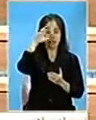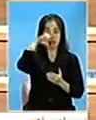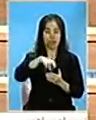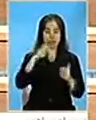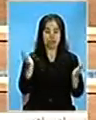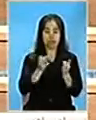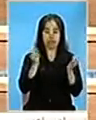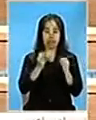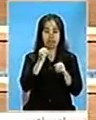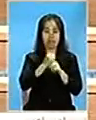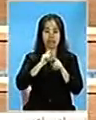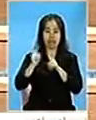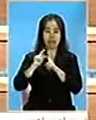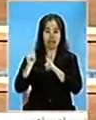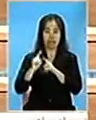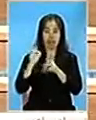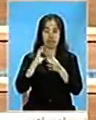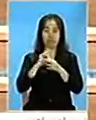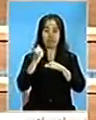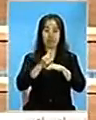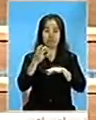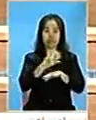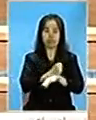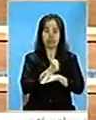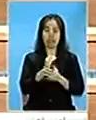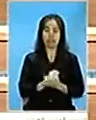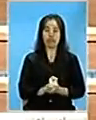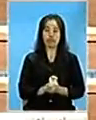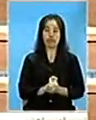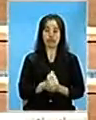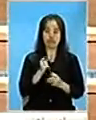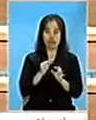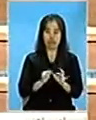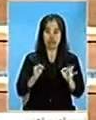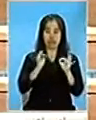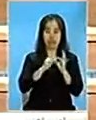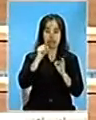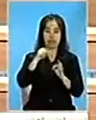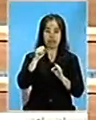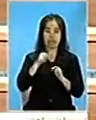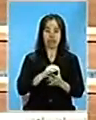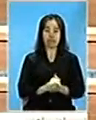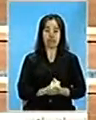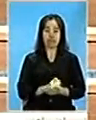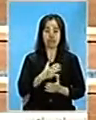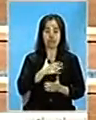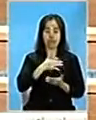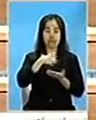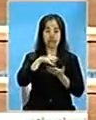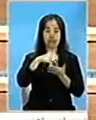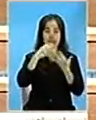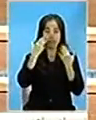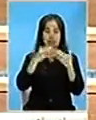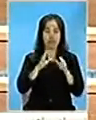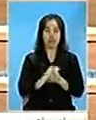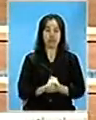แรกคือด้านสันติวิธีทางการเมืองเรื่องนี้สำคัญมากครับอย่างที่ผมได้กราบเรียนไปแล้ว